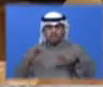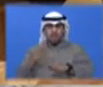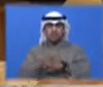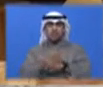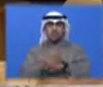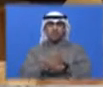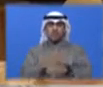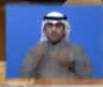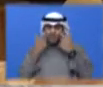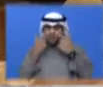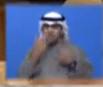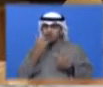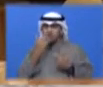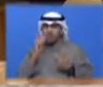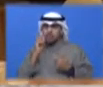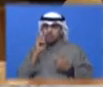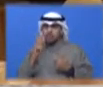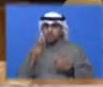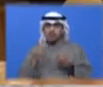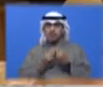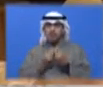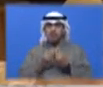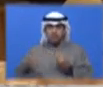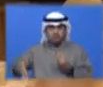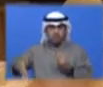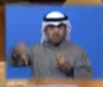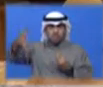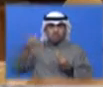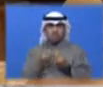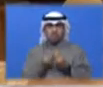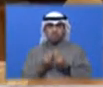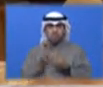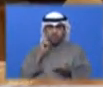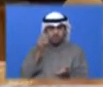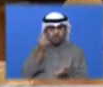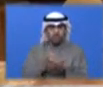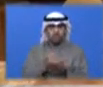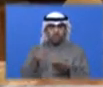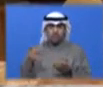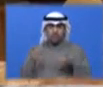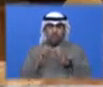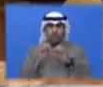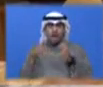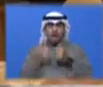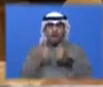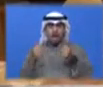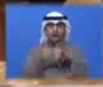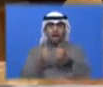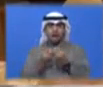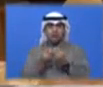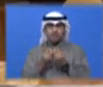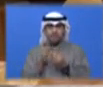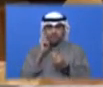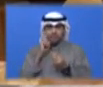العمل وعدم وجود وقت كافي للرياضة. مسؤوليات المنزلية كانت أحد الأسباب. وجود أمراض تعيق المشي